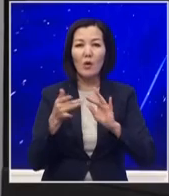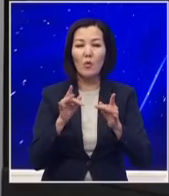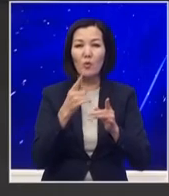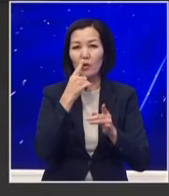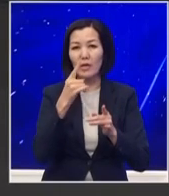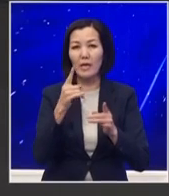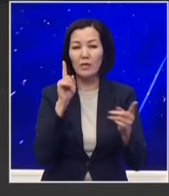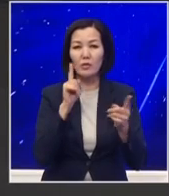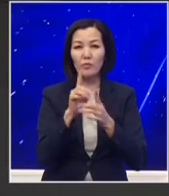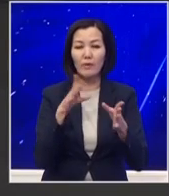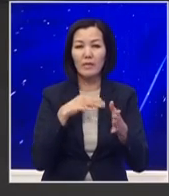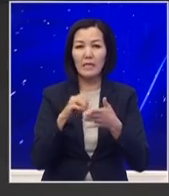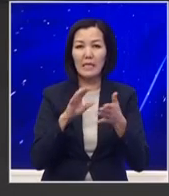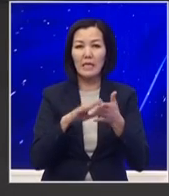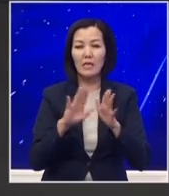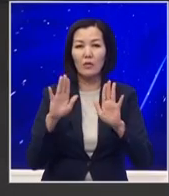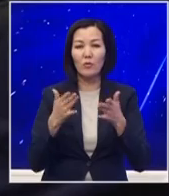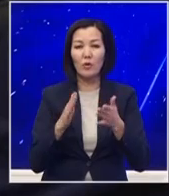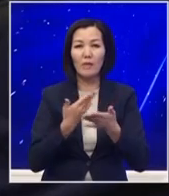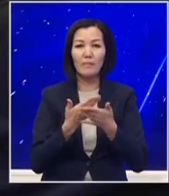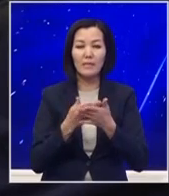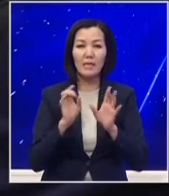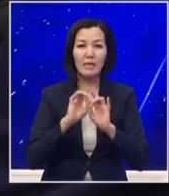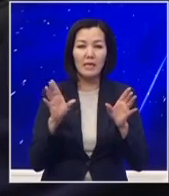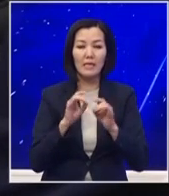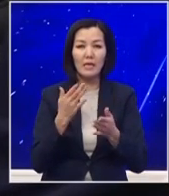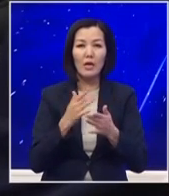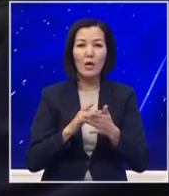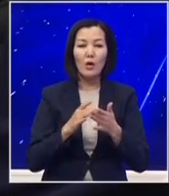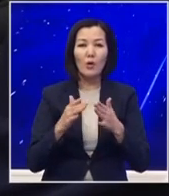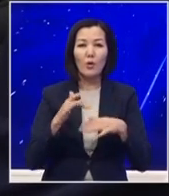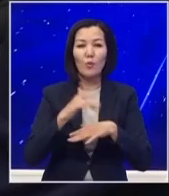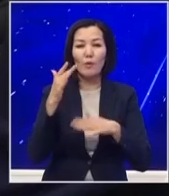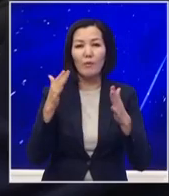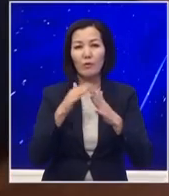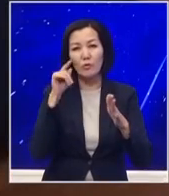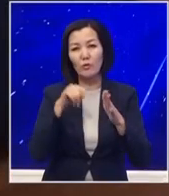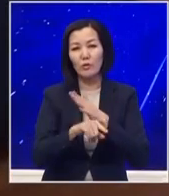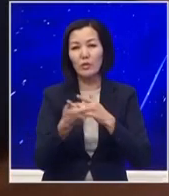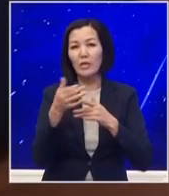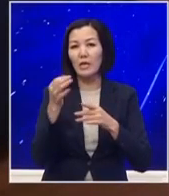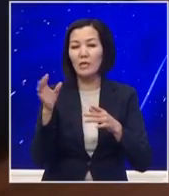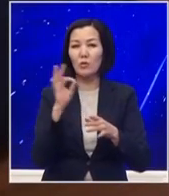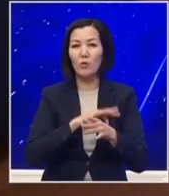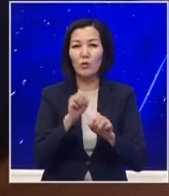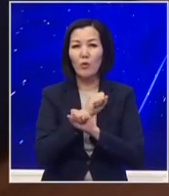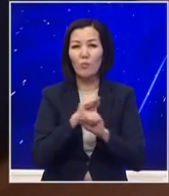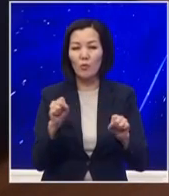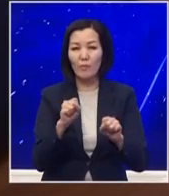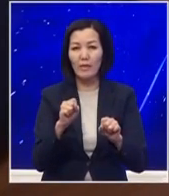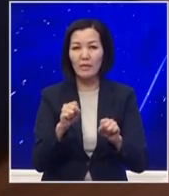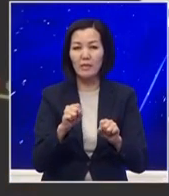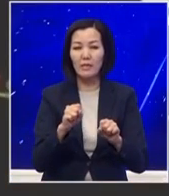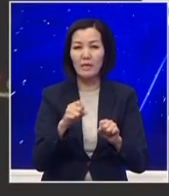жүргізді. Тіркелген оқиғалар айтылып, мысал келтірілді. Сонымен қатар көпқабатты тұрғын үйлерде газ баллондарын қолдануға болмайтындығын